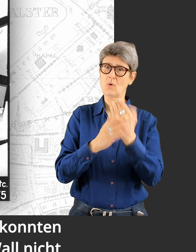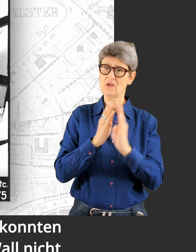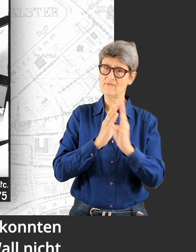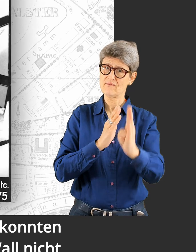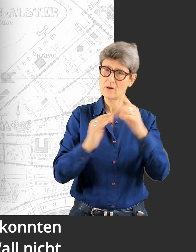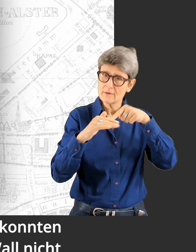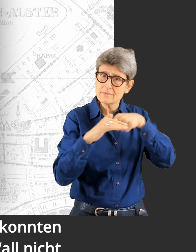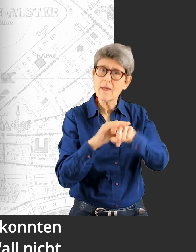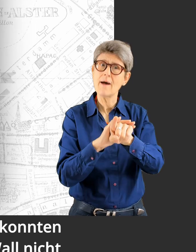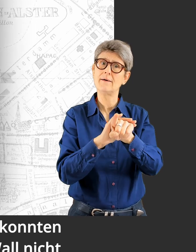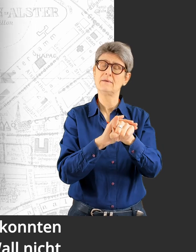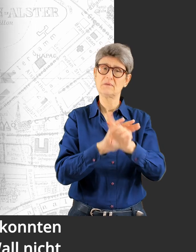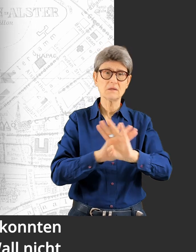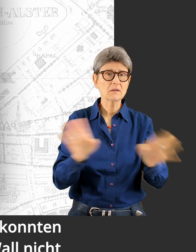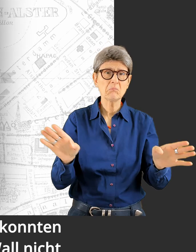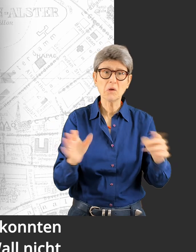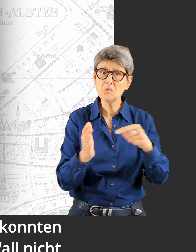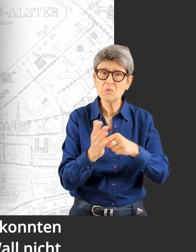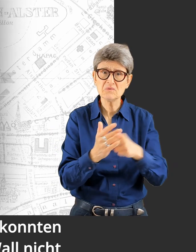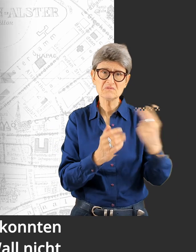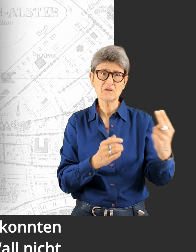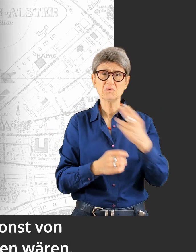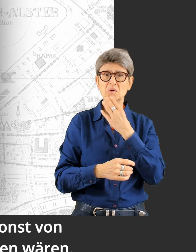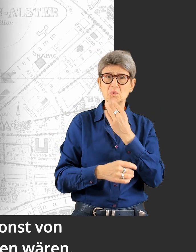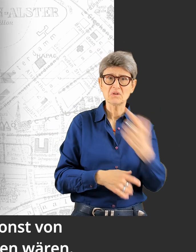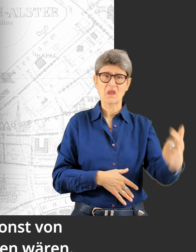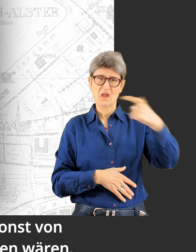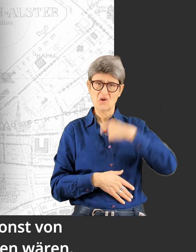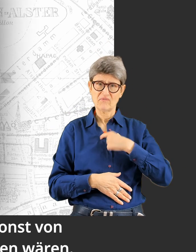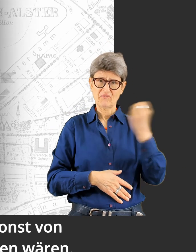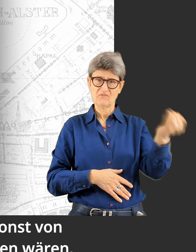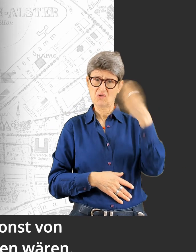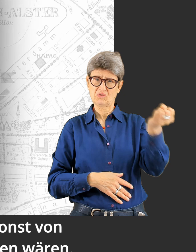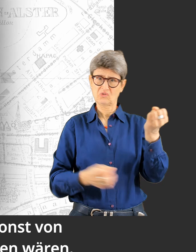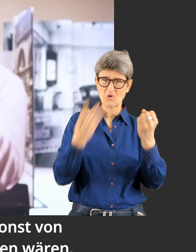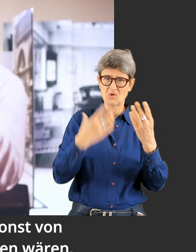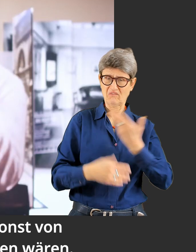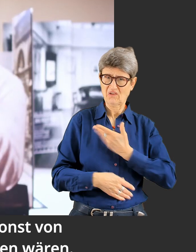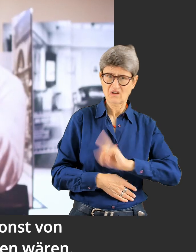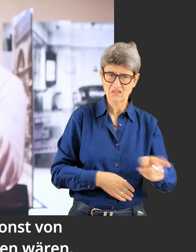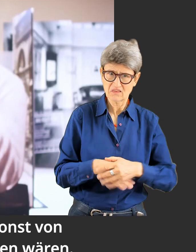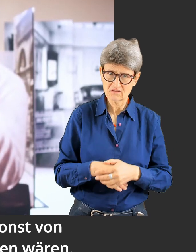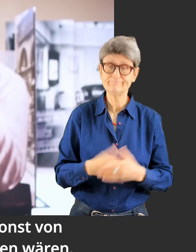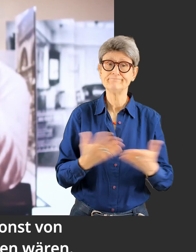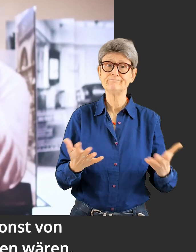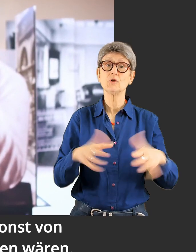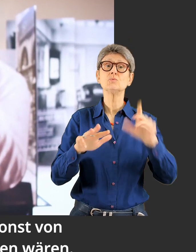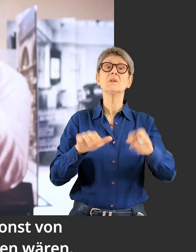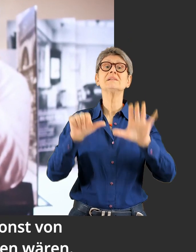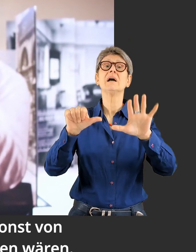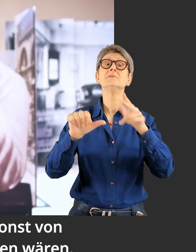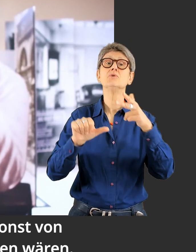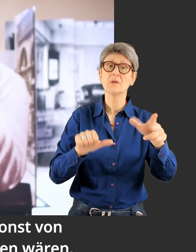mochten oder konnten sein Fotoatelier am Neuen Wall nicht mehr aufsuchen, weil sie ja sonst von einem Juden